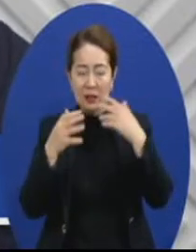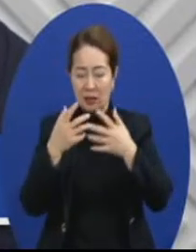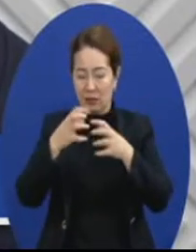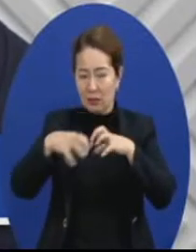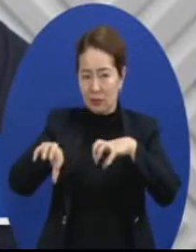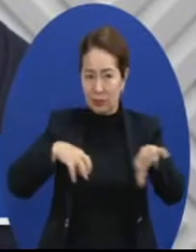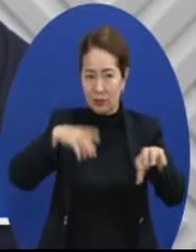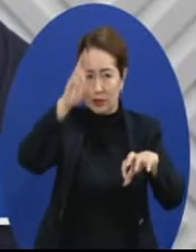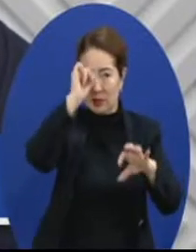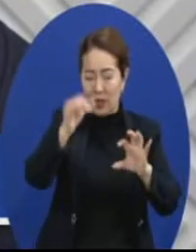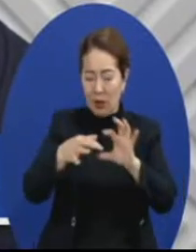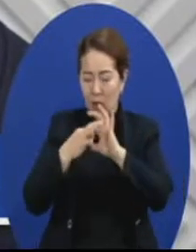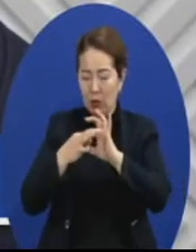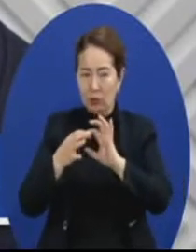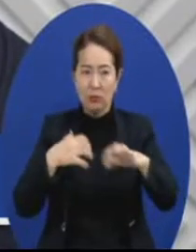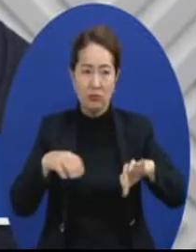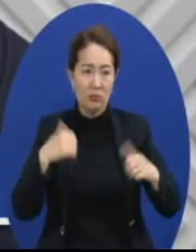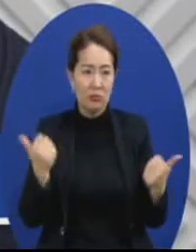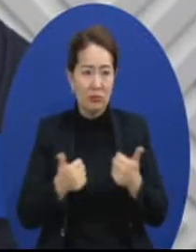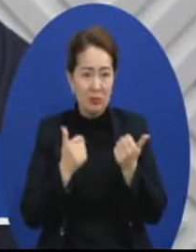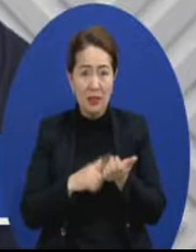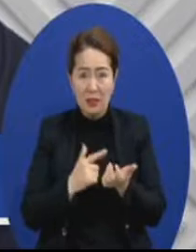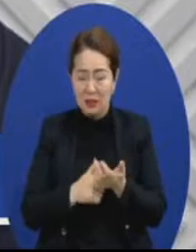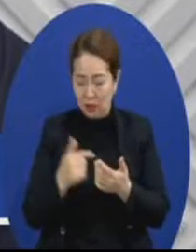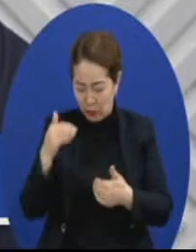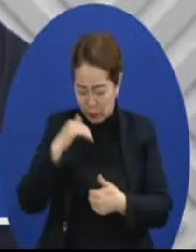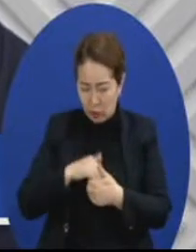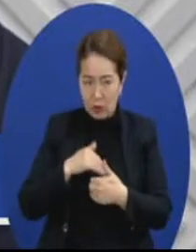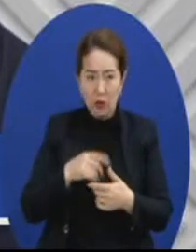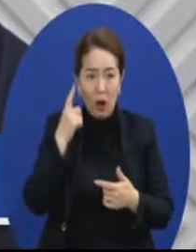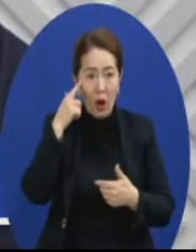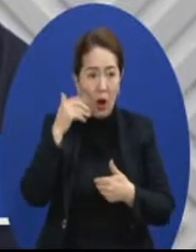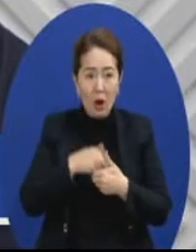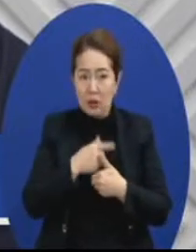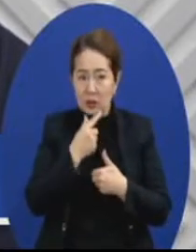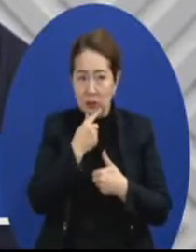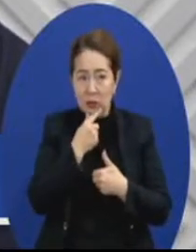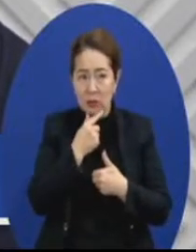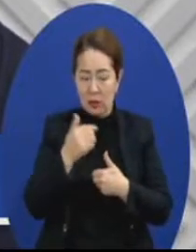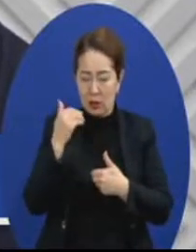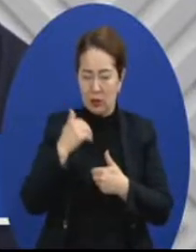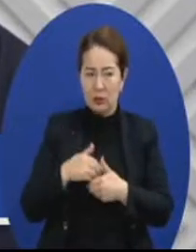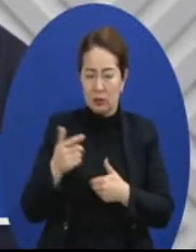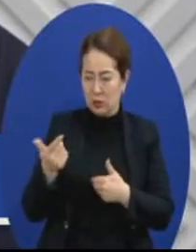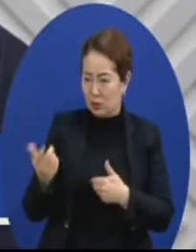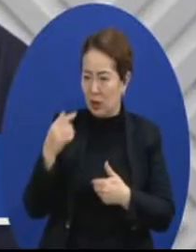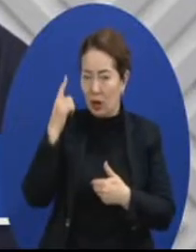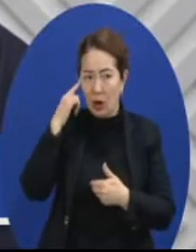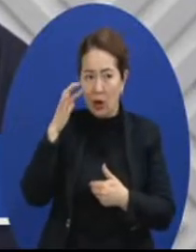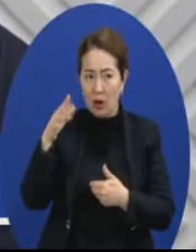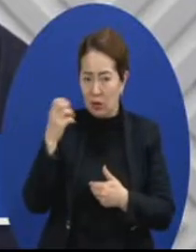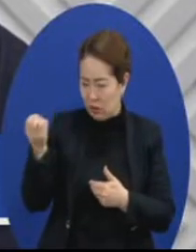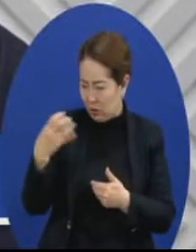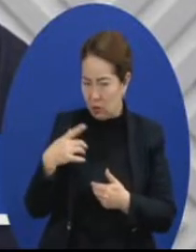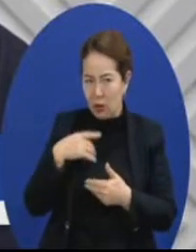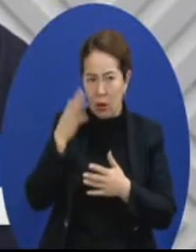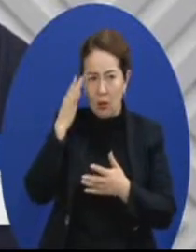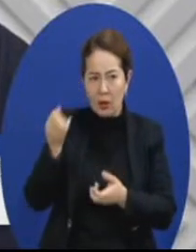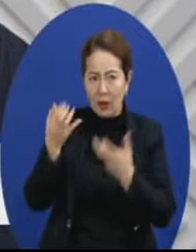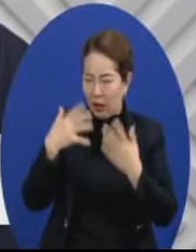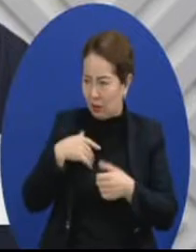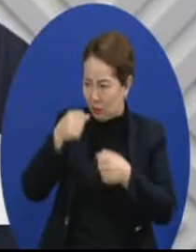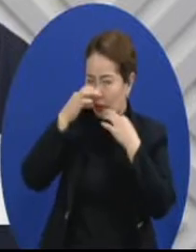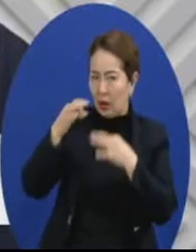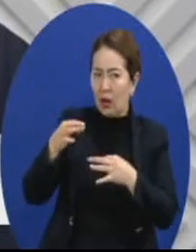чиглэл чиглийн яам дотоод уялдаа холбоогоо хангах хэрэгтэй. Дотоод ойлголцож чадахгүй. Чи одоо байгаа хилцээр бодлого гаргах гэхлээр бүр ганц шиш